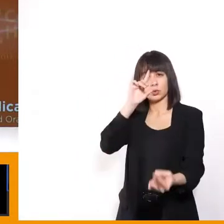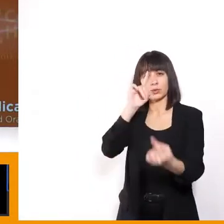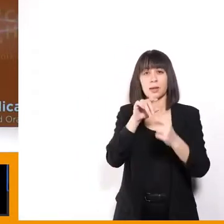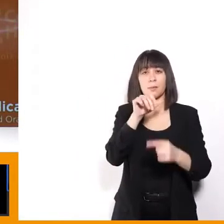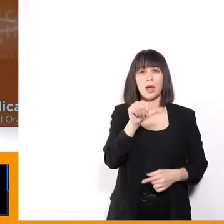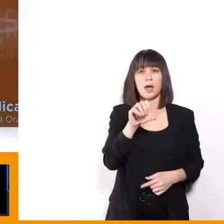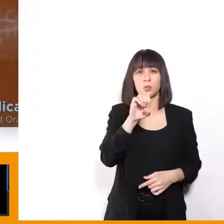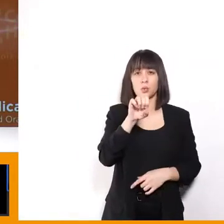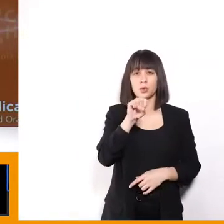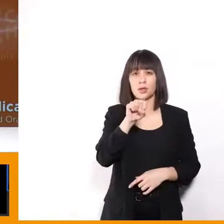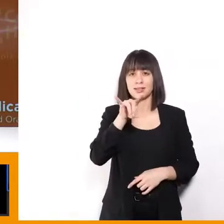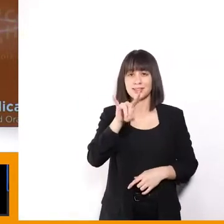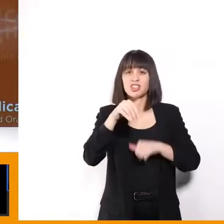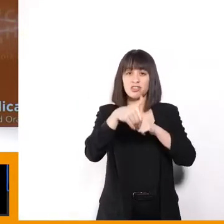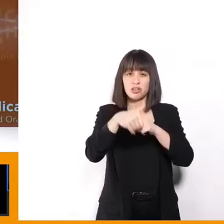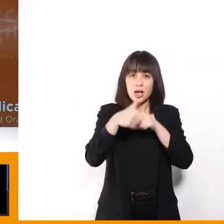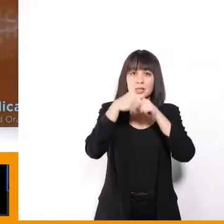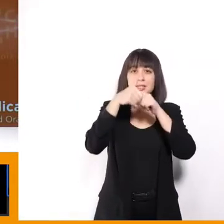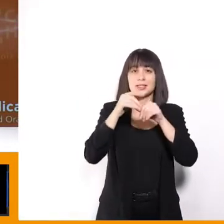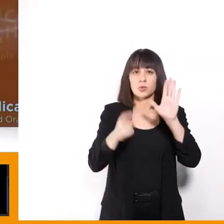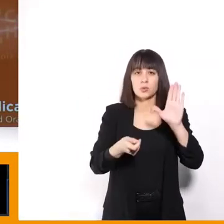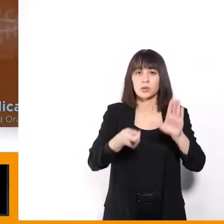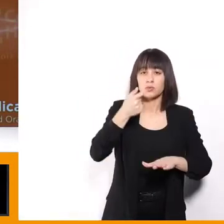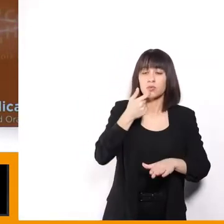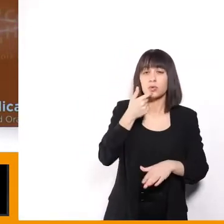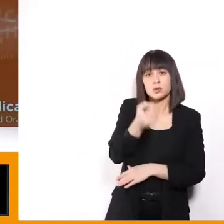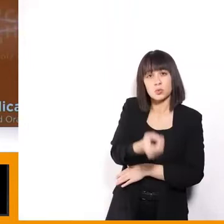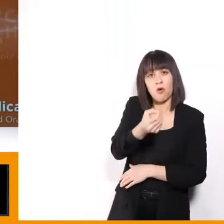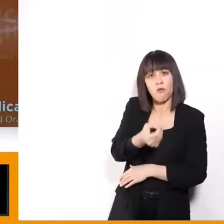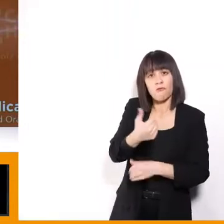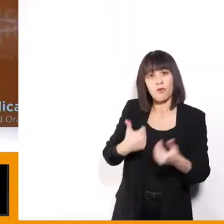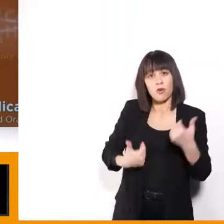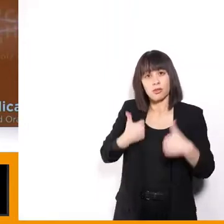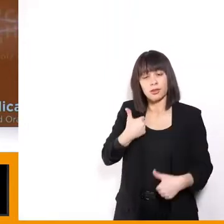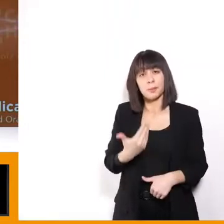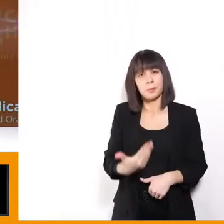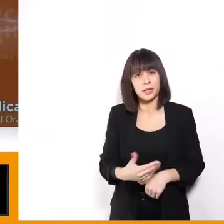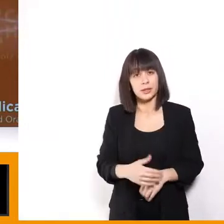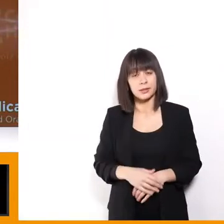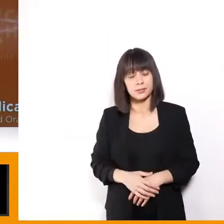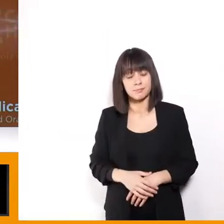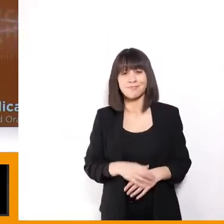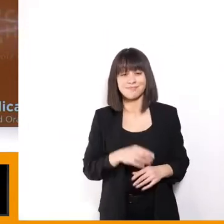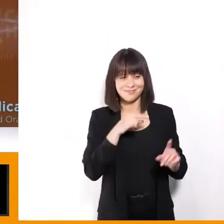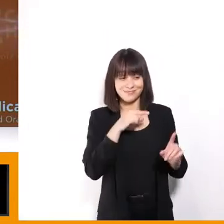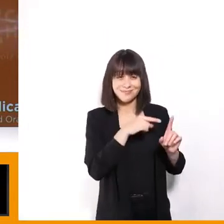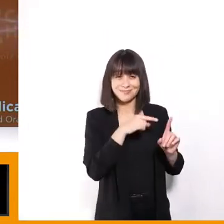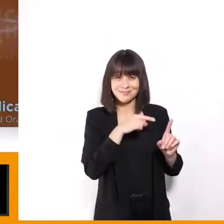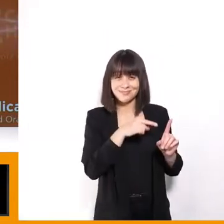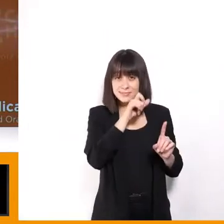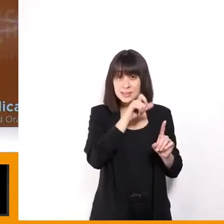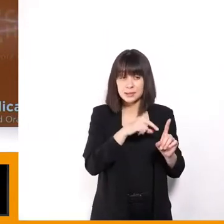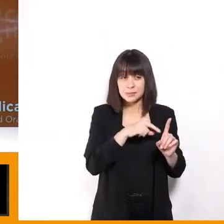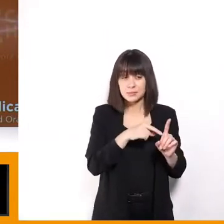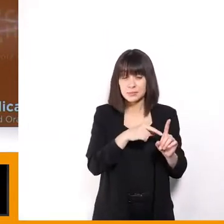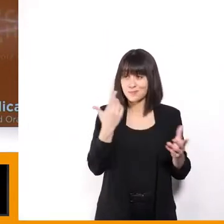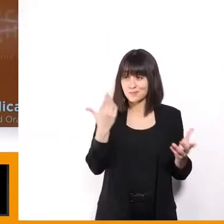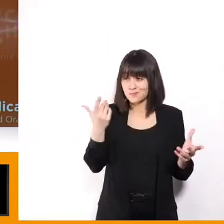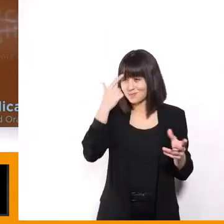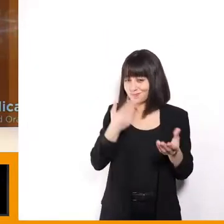des assistants d'éducation des enfants handicapés, qui posent beaucoup de questions. Écoutons la question.